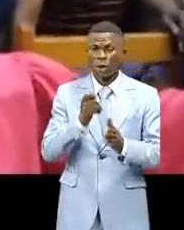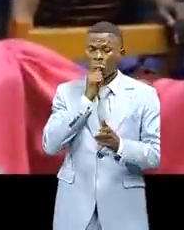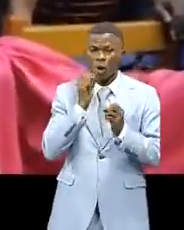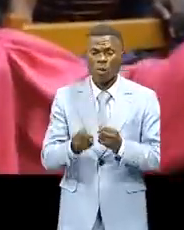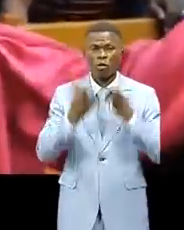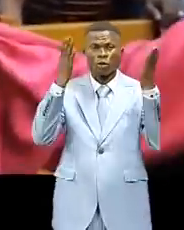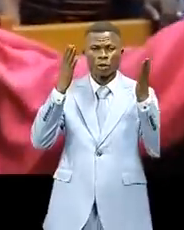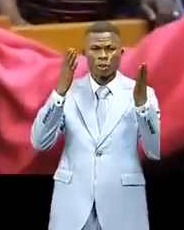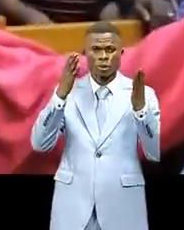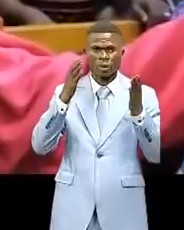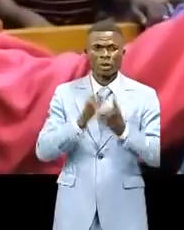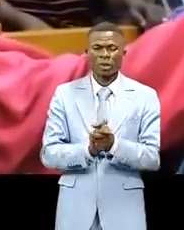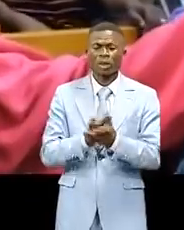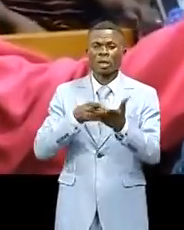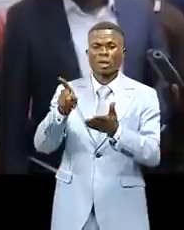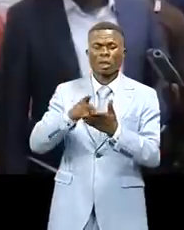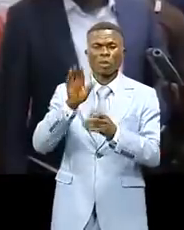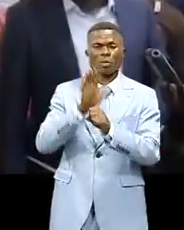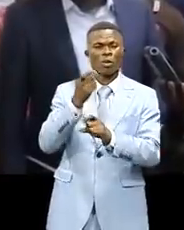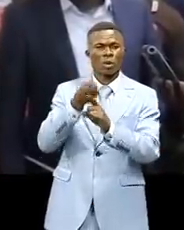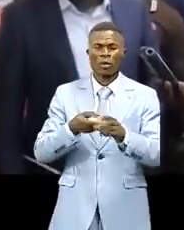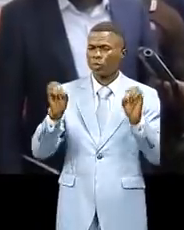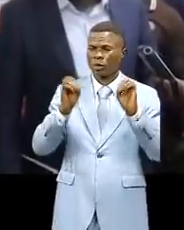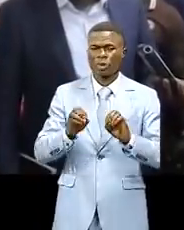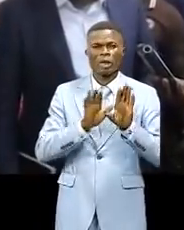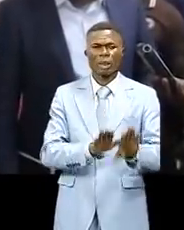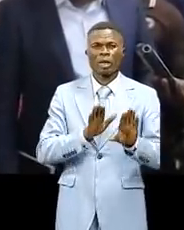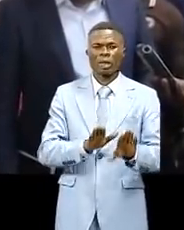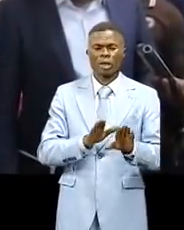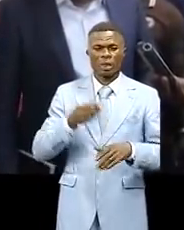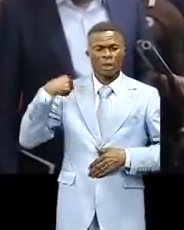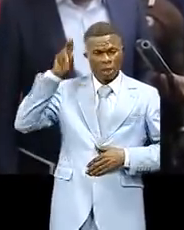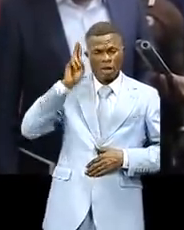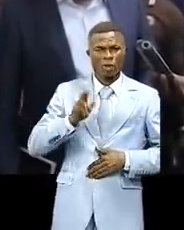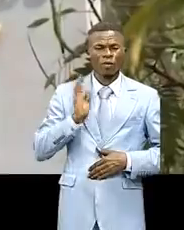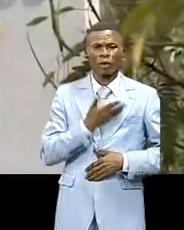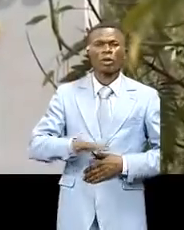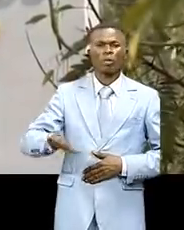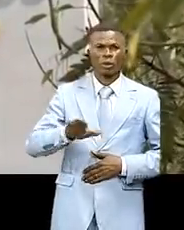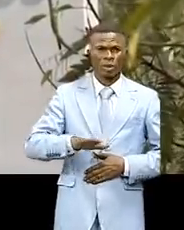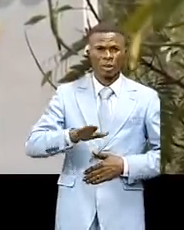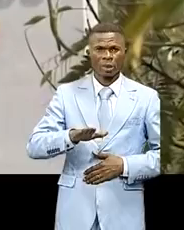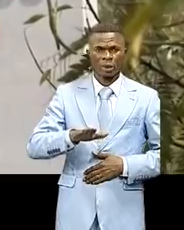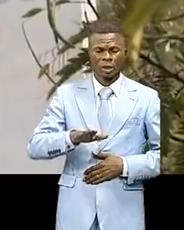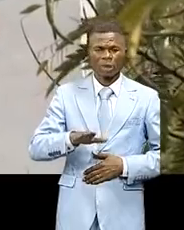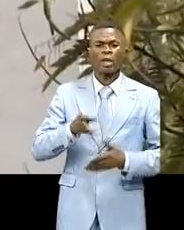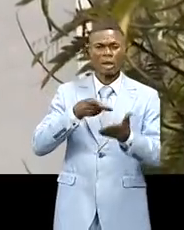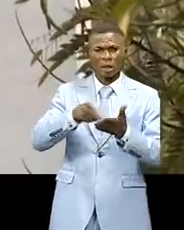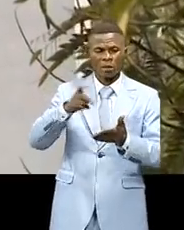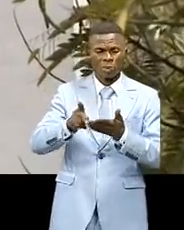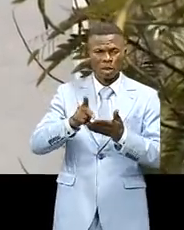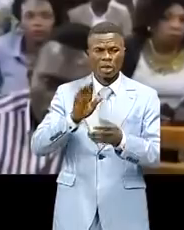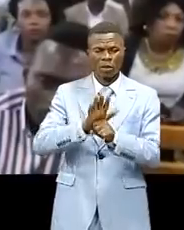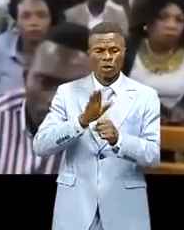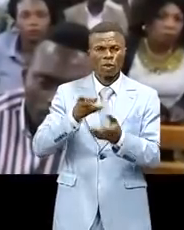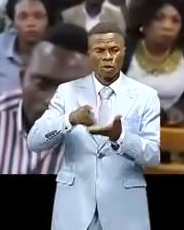goma m payés depuis plusieurs mois attentif à leurs cris les gouvernements de la république je viens d'appeler une bonne partie de leur